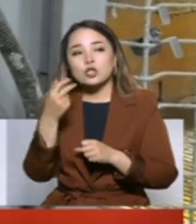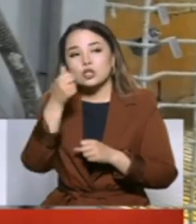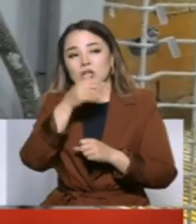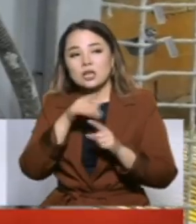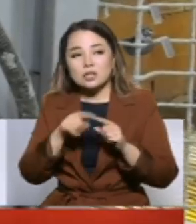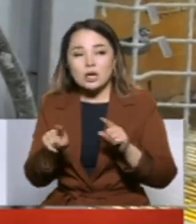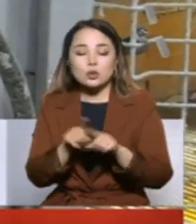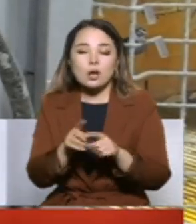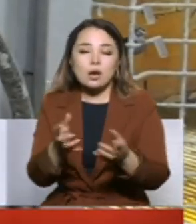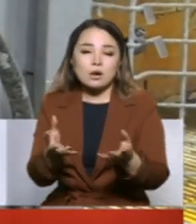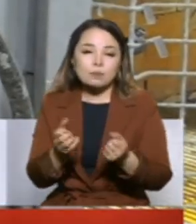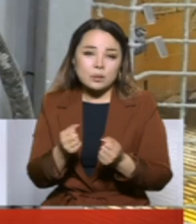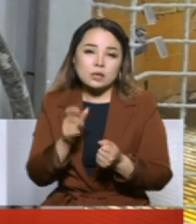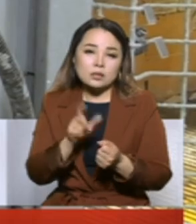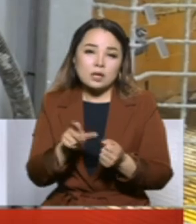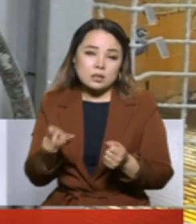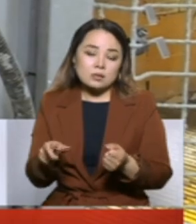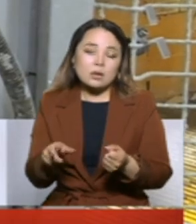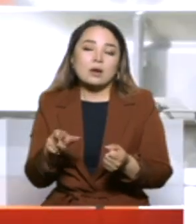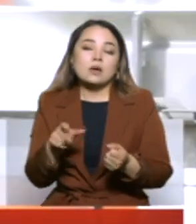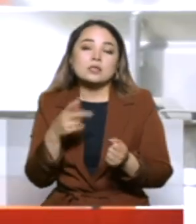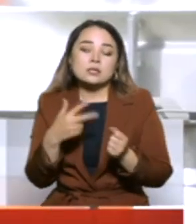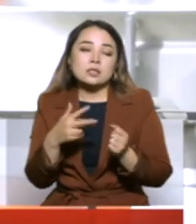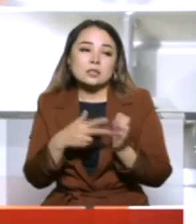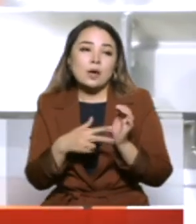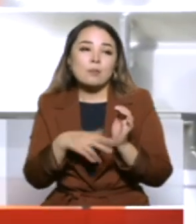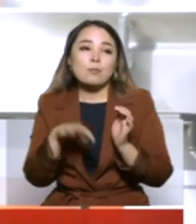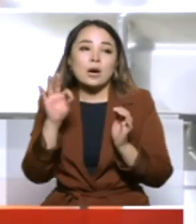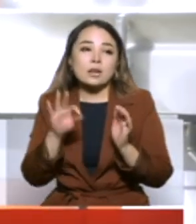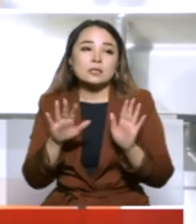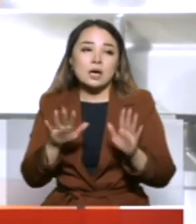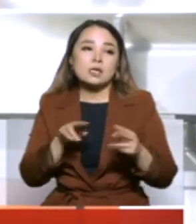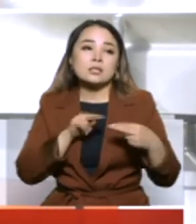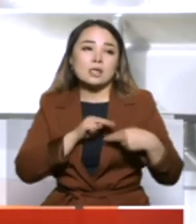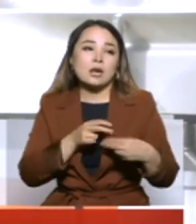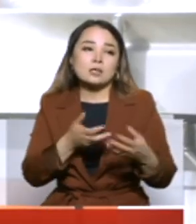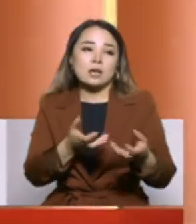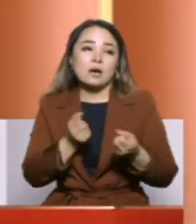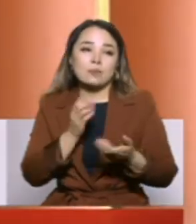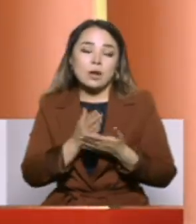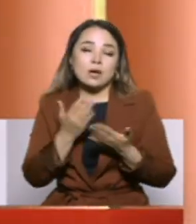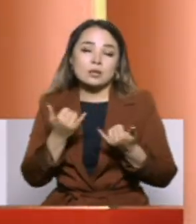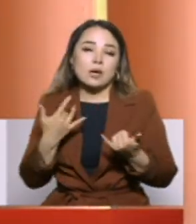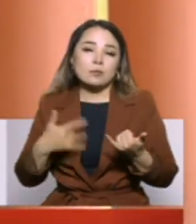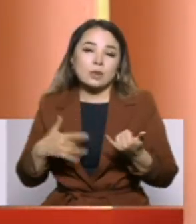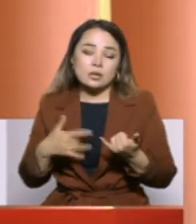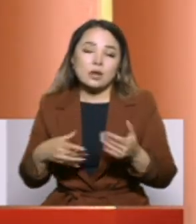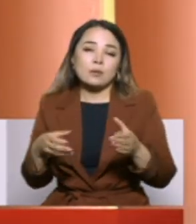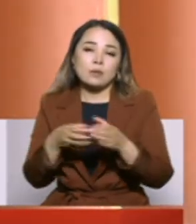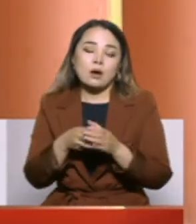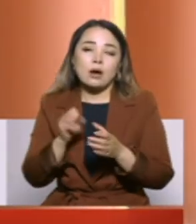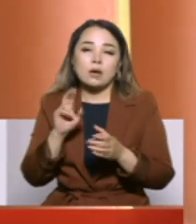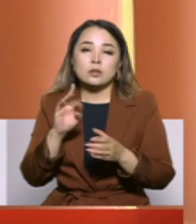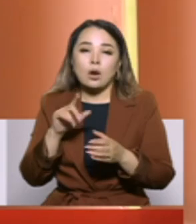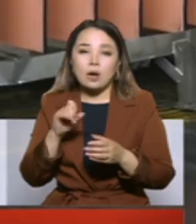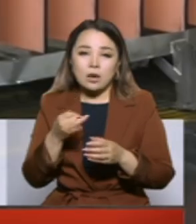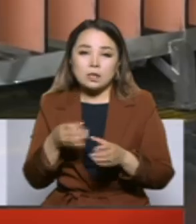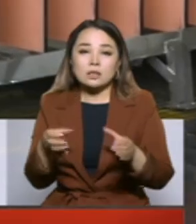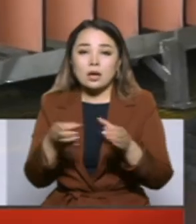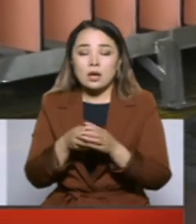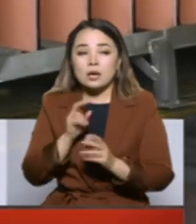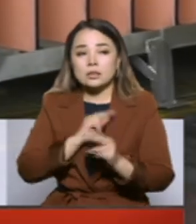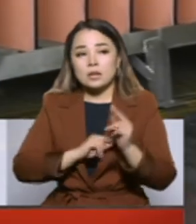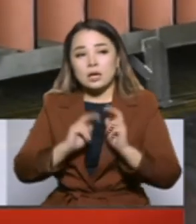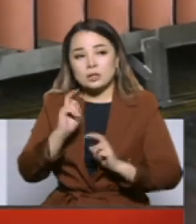2021-2022 жылдары қабылданған тәлімгерлердің 80%-дан астамы еңбекке тартылған. Казминералс Ақтоғай кәсіпорны тағылымдама